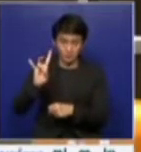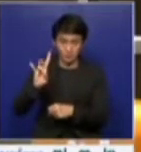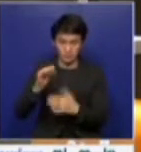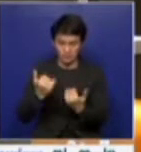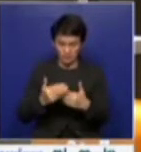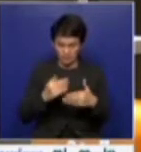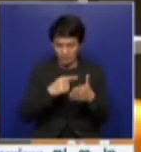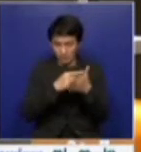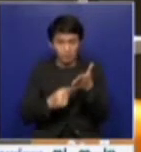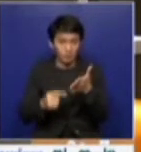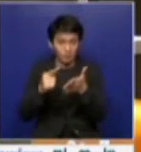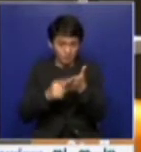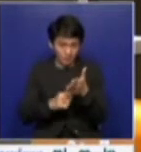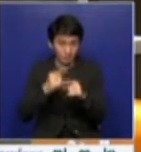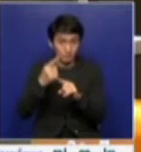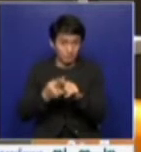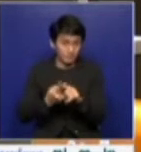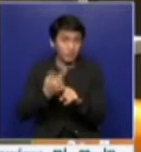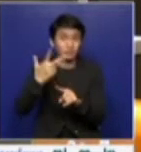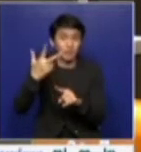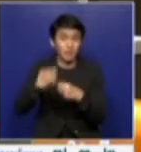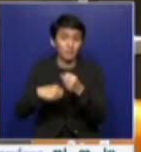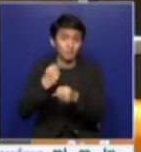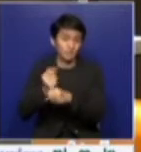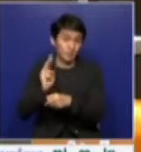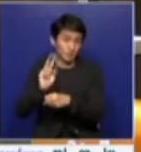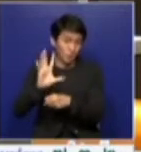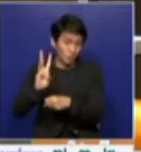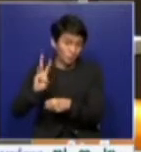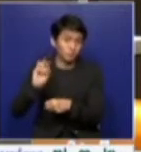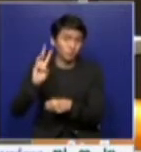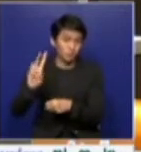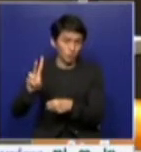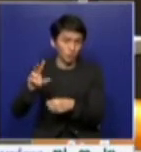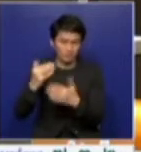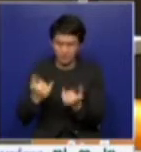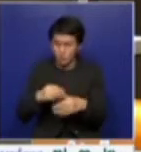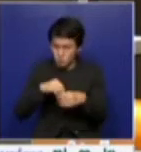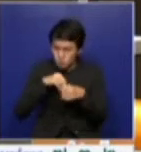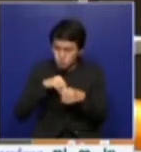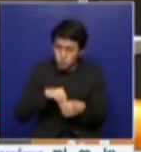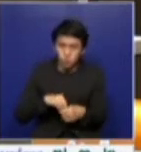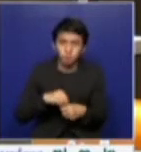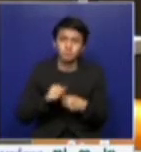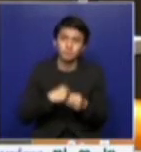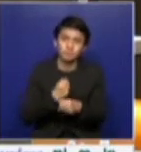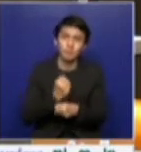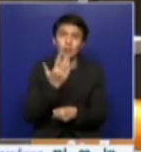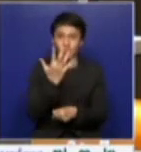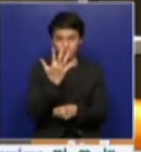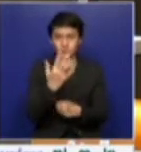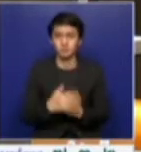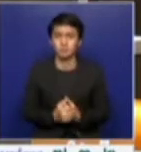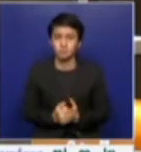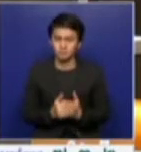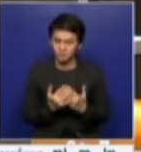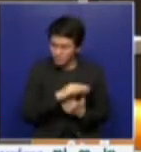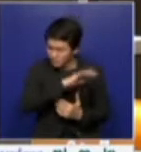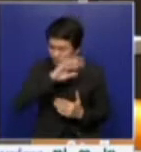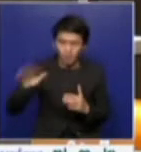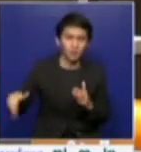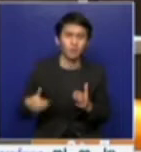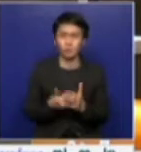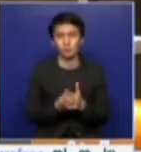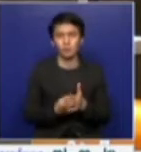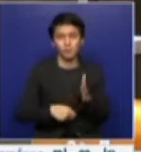เลือกตั้งเดือนมีนาคม 2562ท่านอยู่มาแล้ว 5ปีค่ะและทั้งหมดคือเหตุผลว่าทำไม